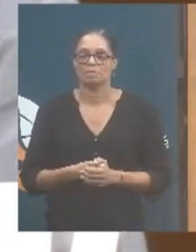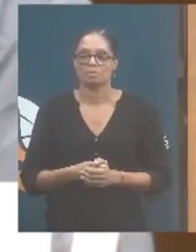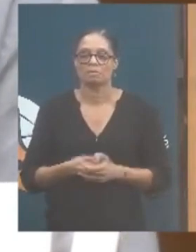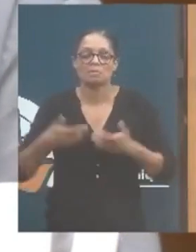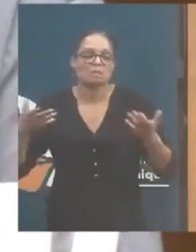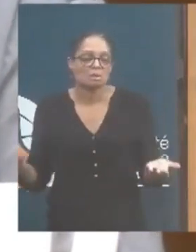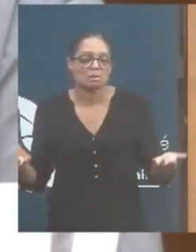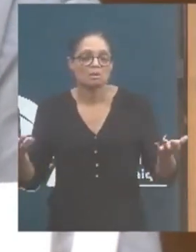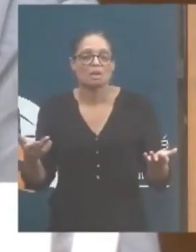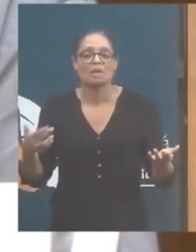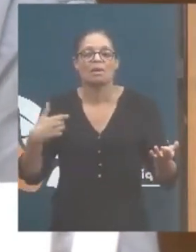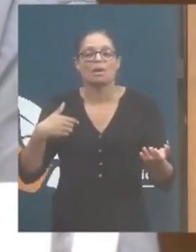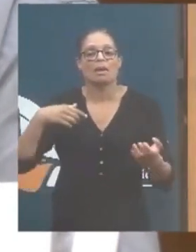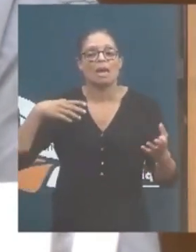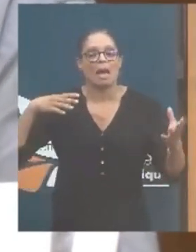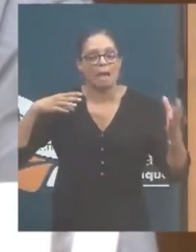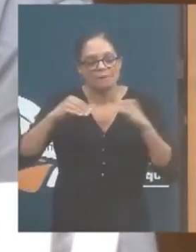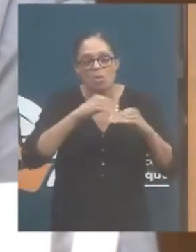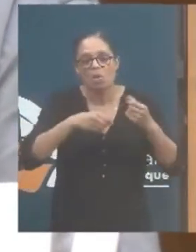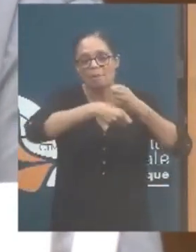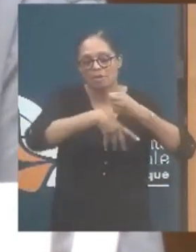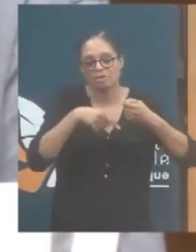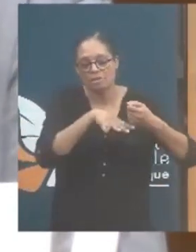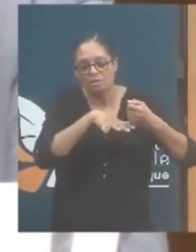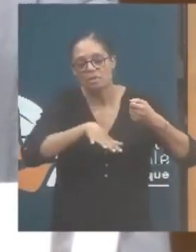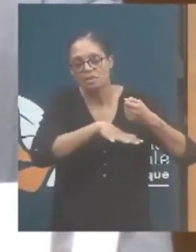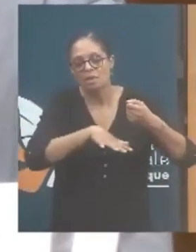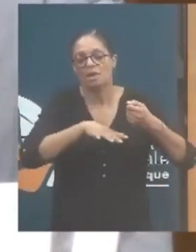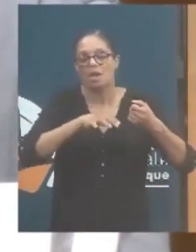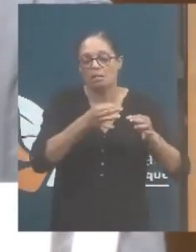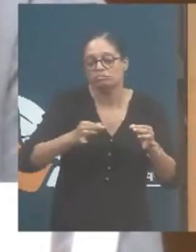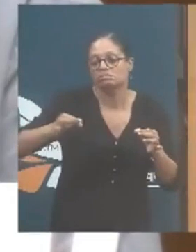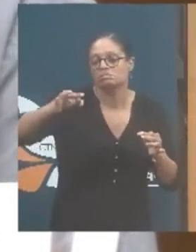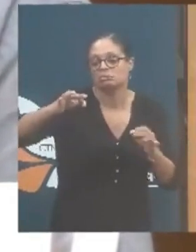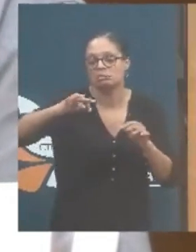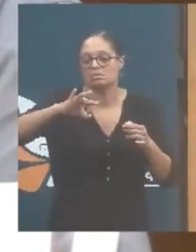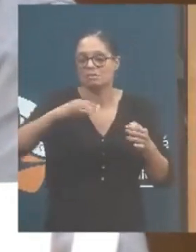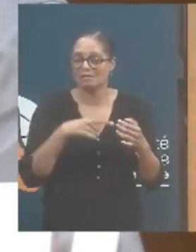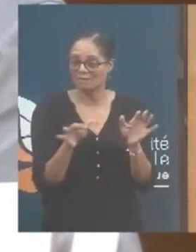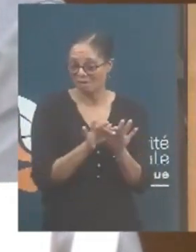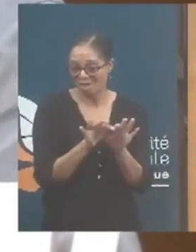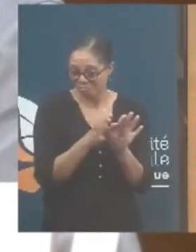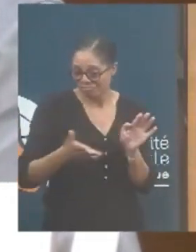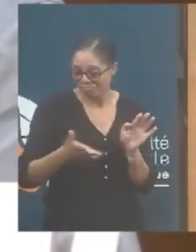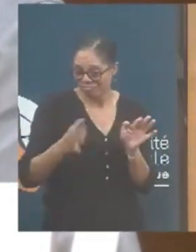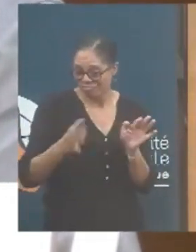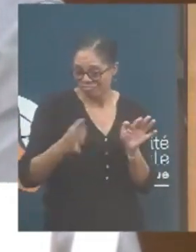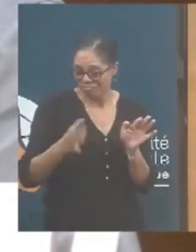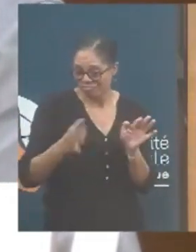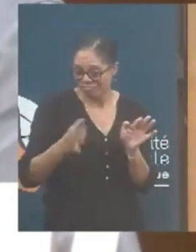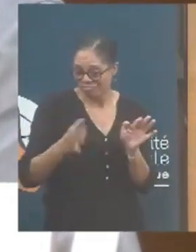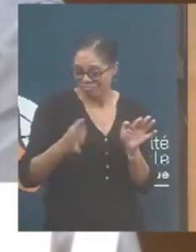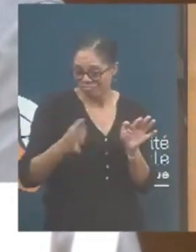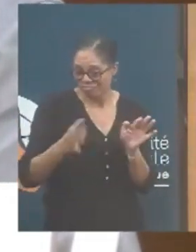Donc, les habitants de Mayotte et les habitants des autres îles sont des frères.